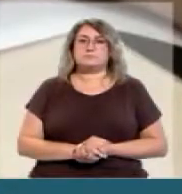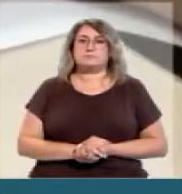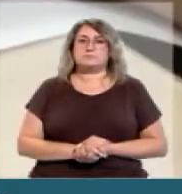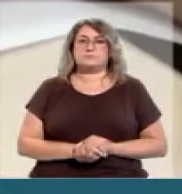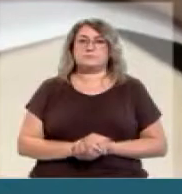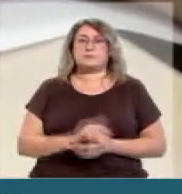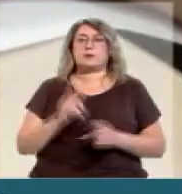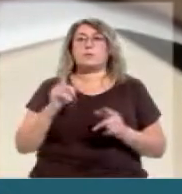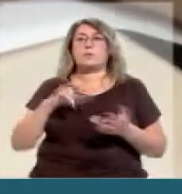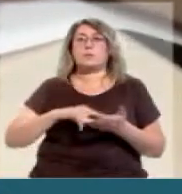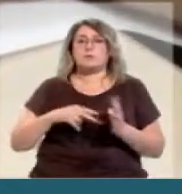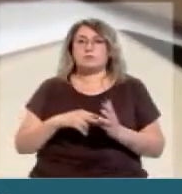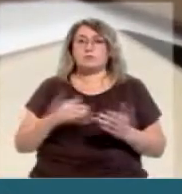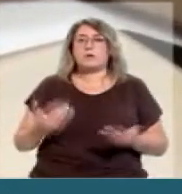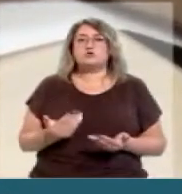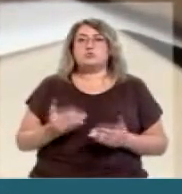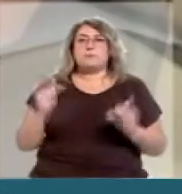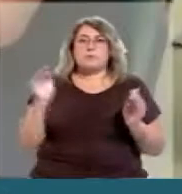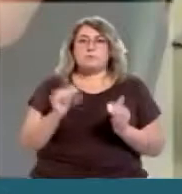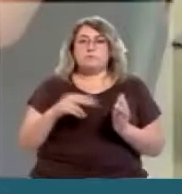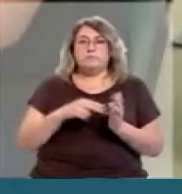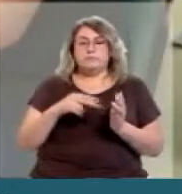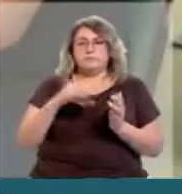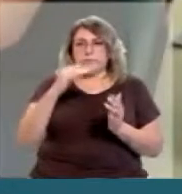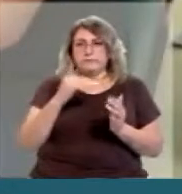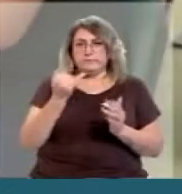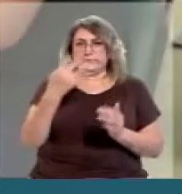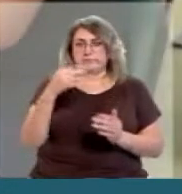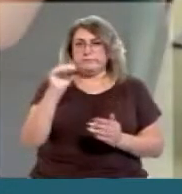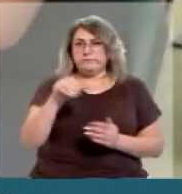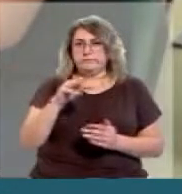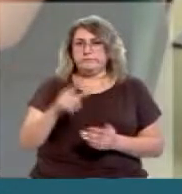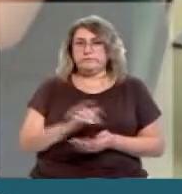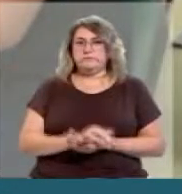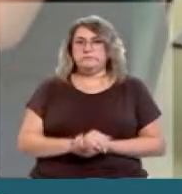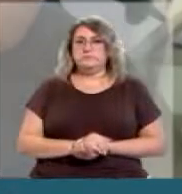Бюджет жоспарына сәйкес ең төменгі күнкөріс теңгейі 40576 теңге болып бекітілмек.